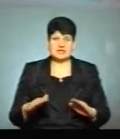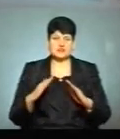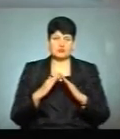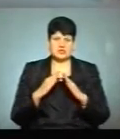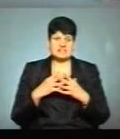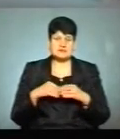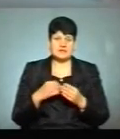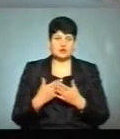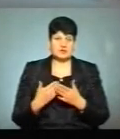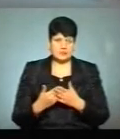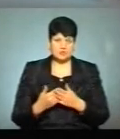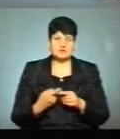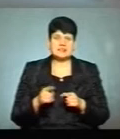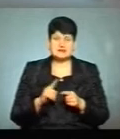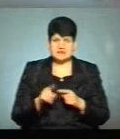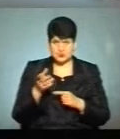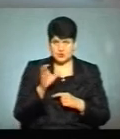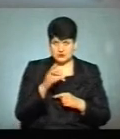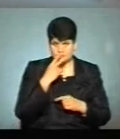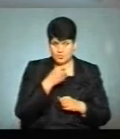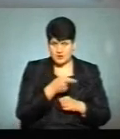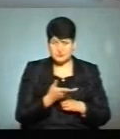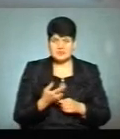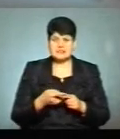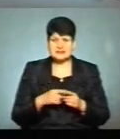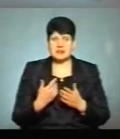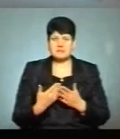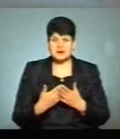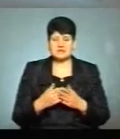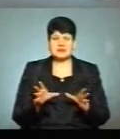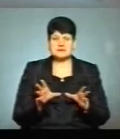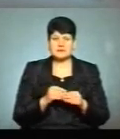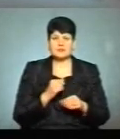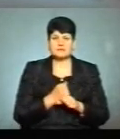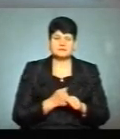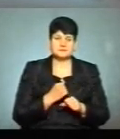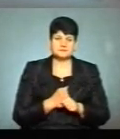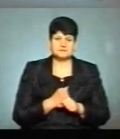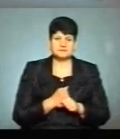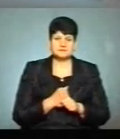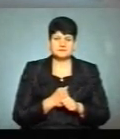типу. Власне, цей сюжет, що ви показали, це є приклад такого співробітництва